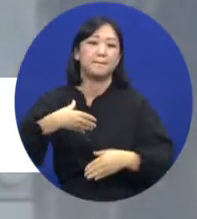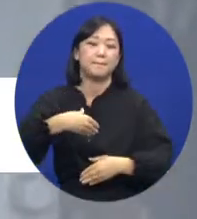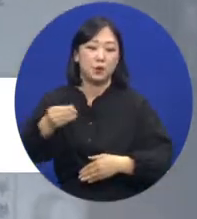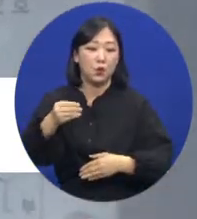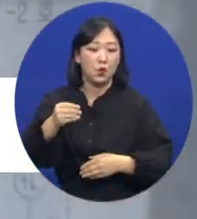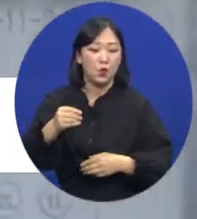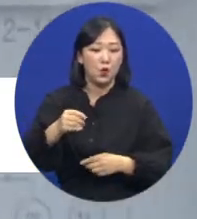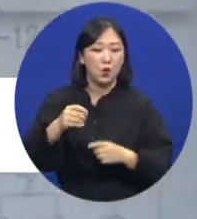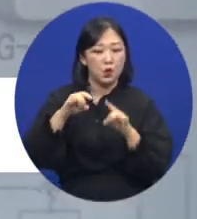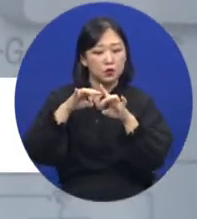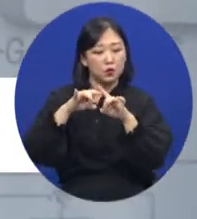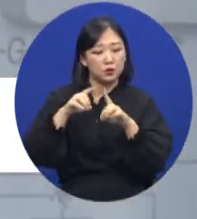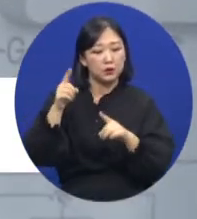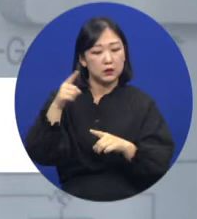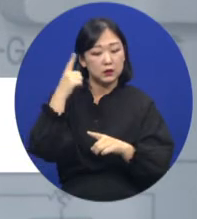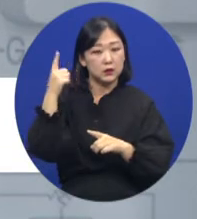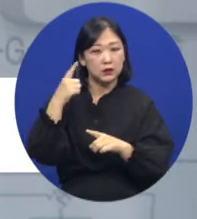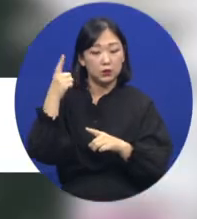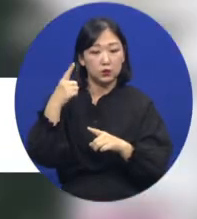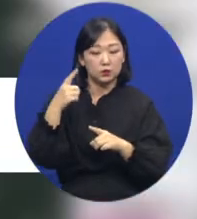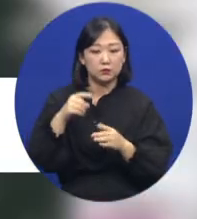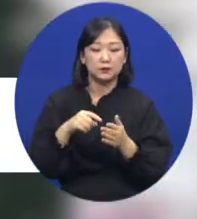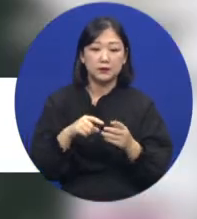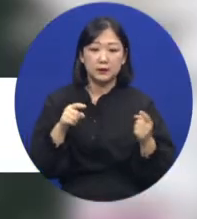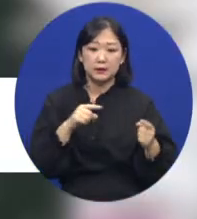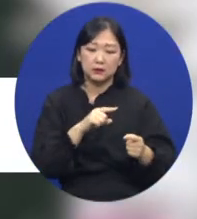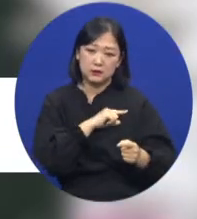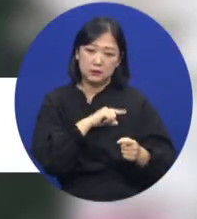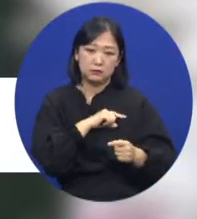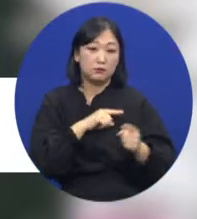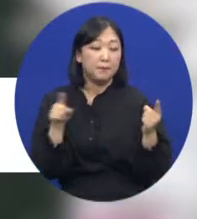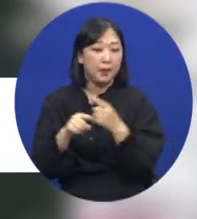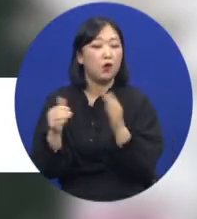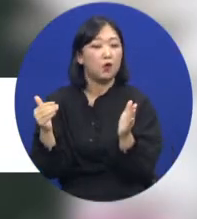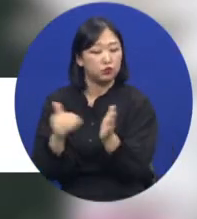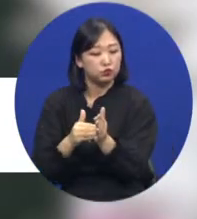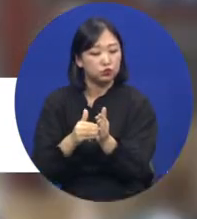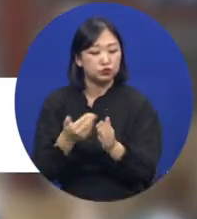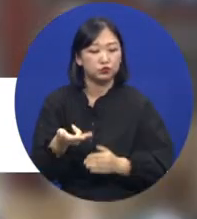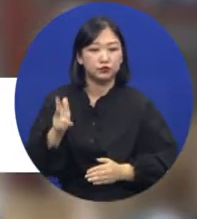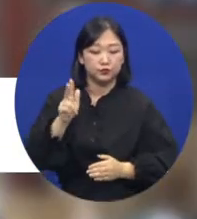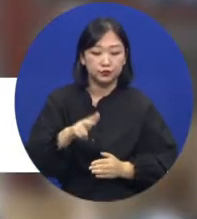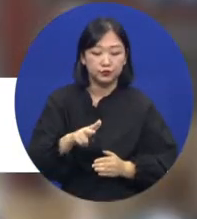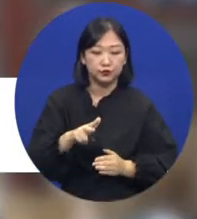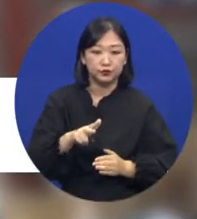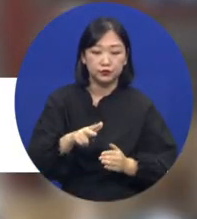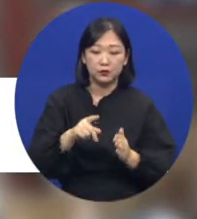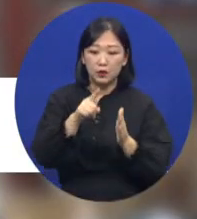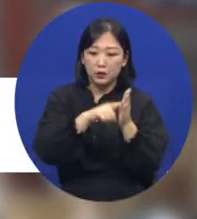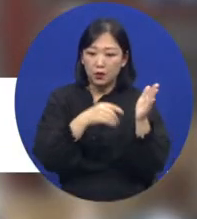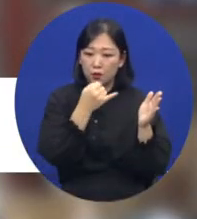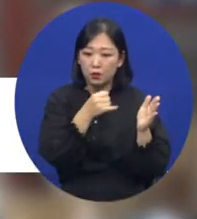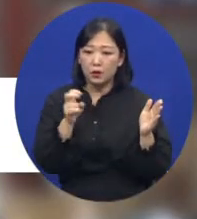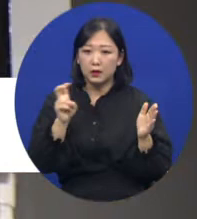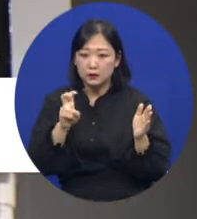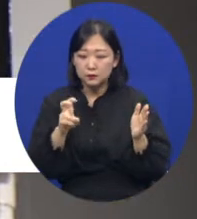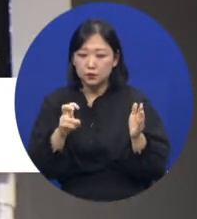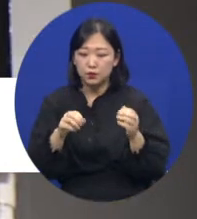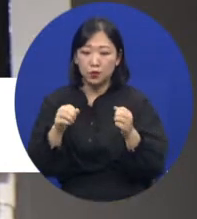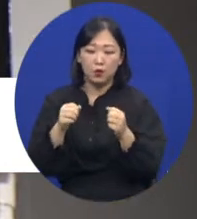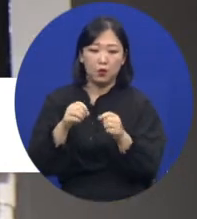사용자 명의를 변경했습니다. 그런데도 한전은 영하 20도의 냉동시설과